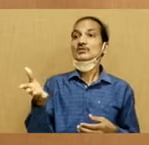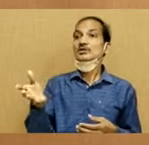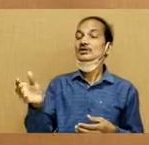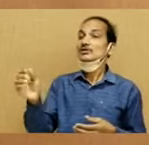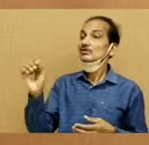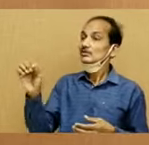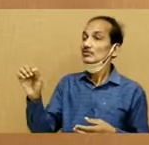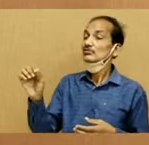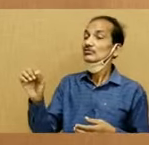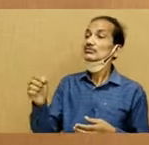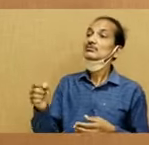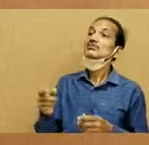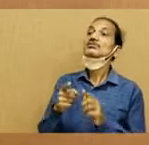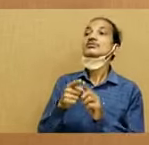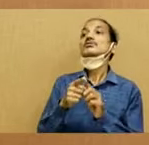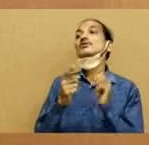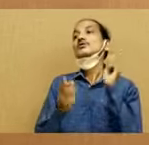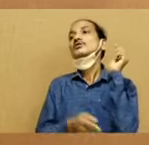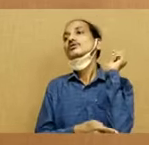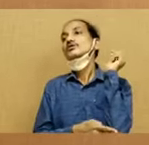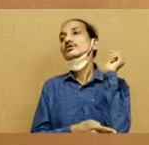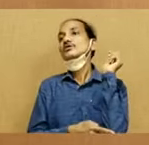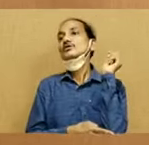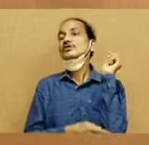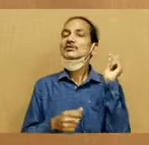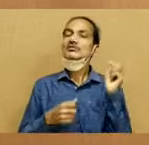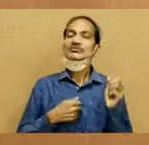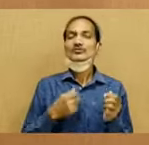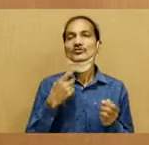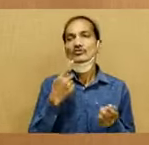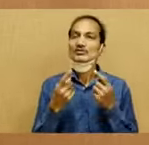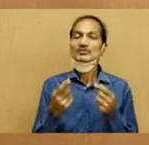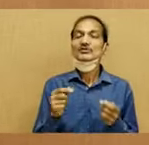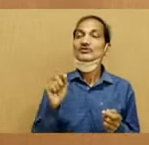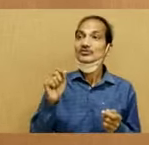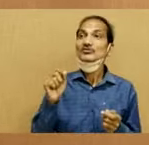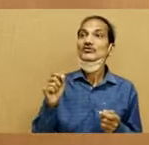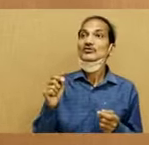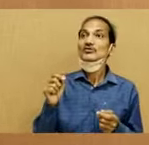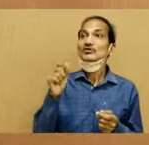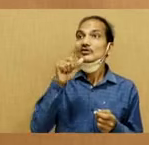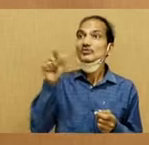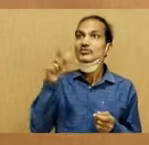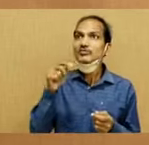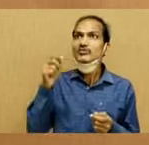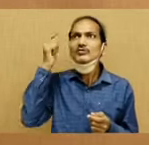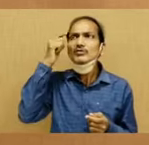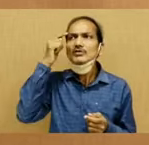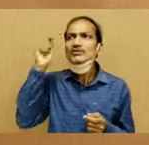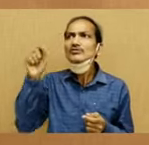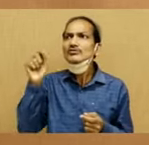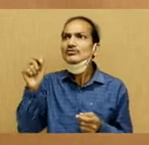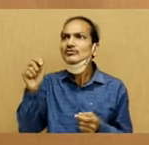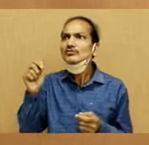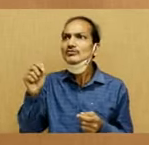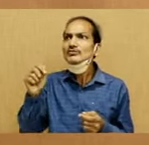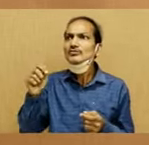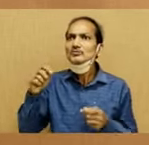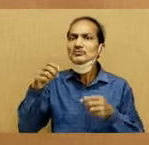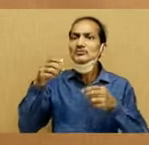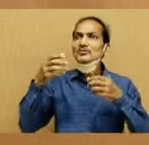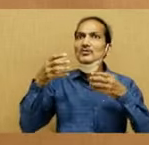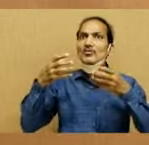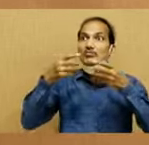ଆଉ ଶେଷରେ କହିବି ଯେ ଗୋଟିଏ ଭ୍ରାନ୍ତ ଧାରଣା ରହିଛି ଯେ ପୋଷା କୁକୁର ବିଲେଇଙ୍କ ଠାରୁ କରୋନା